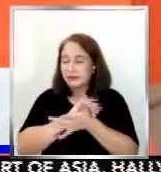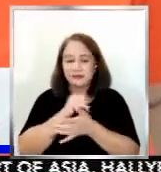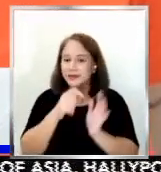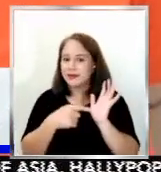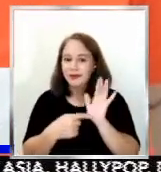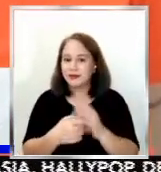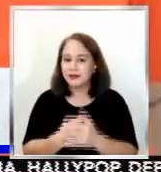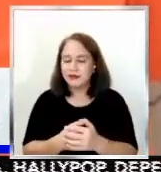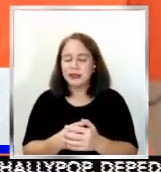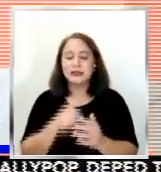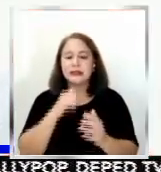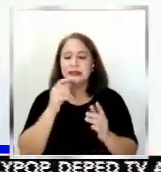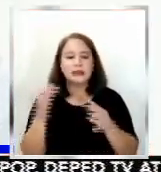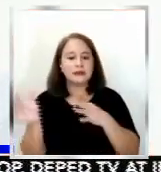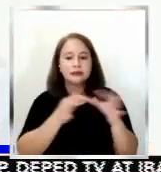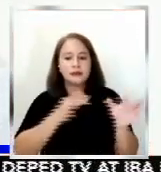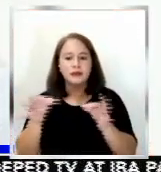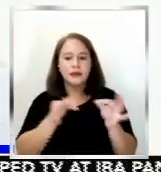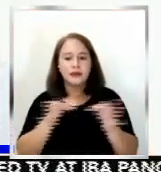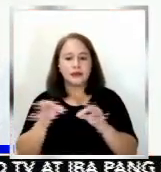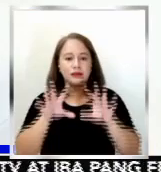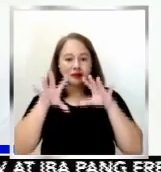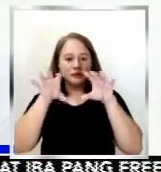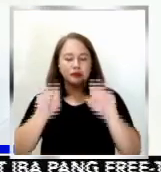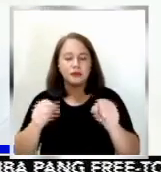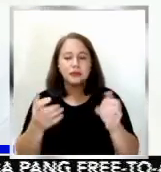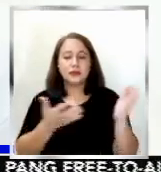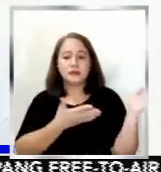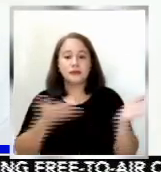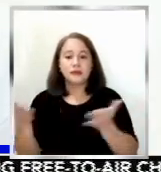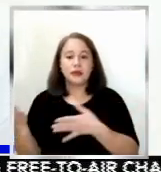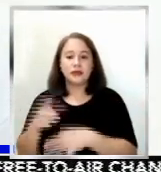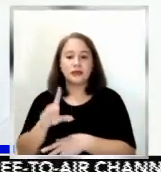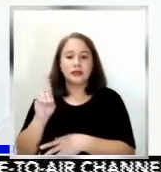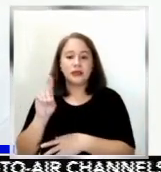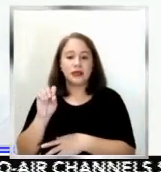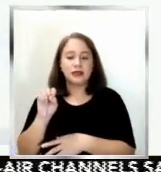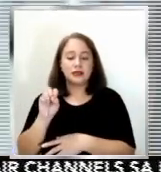ng pahayag ang mga naresto habang ina-turn over naman sa DSWD